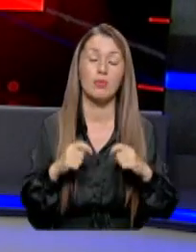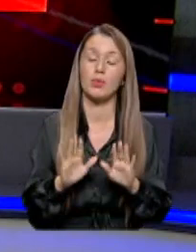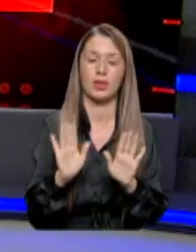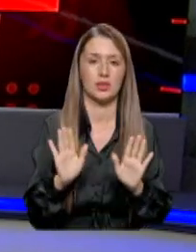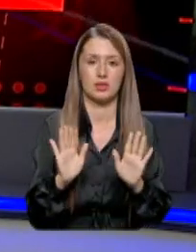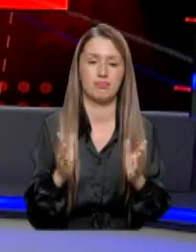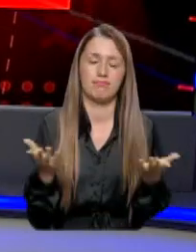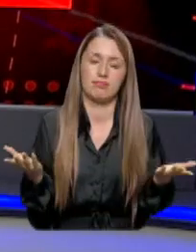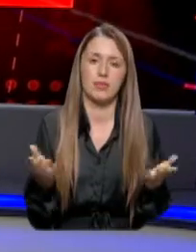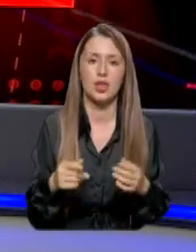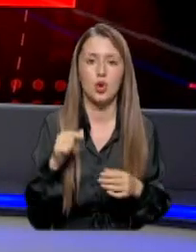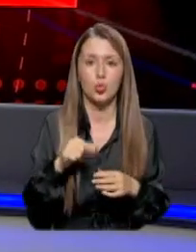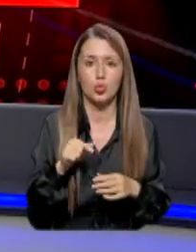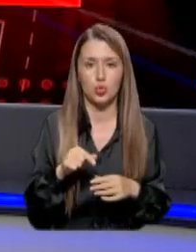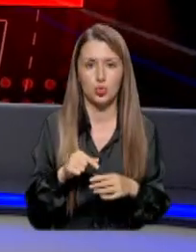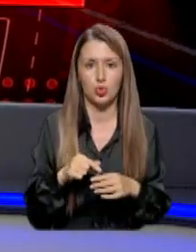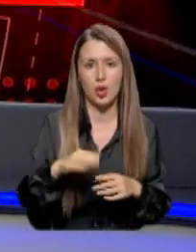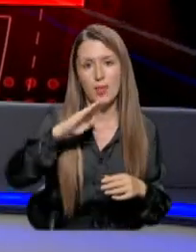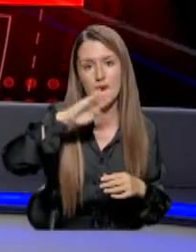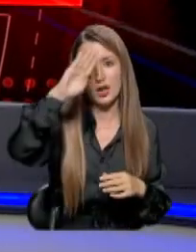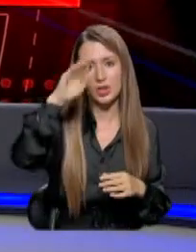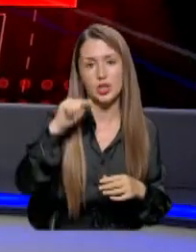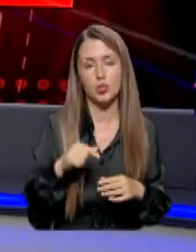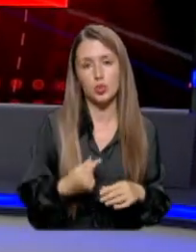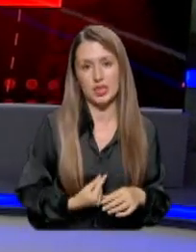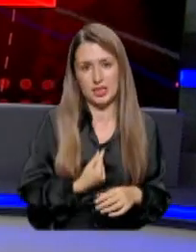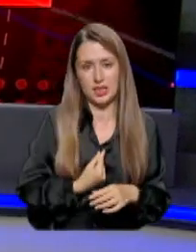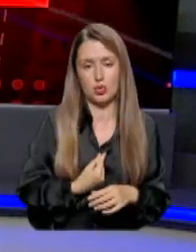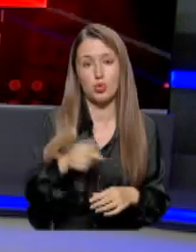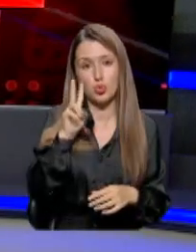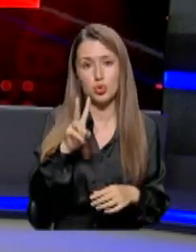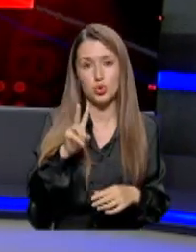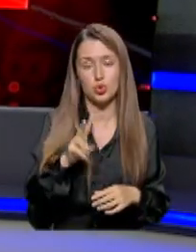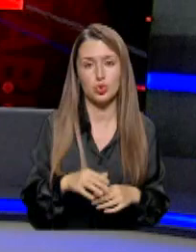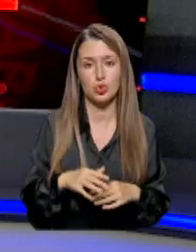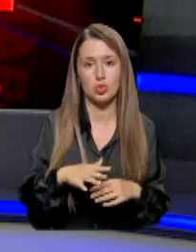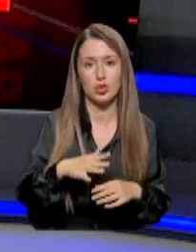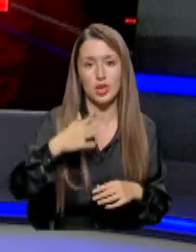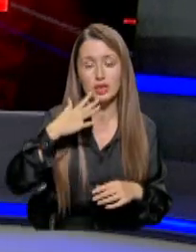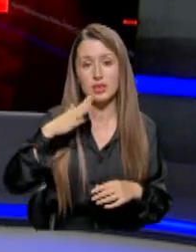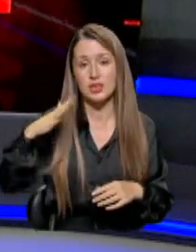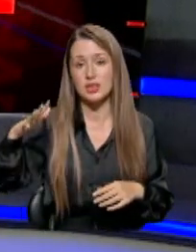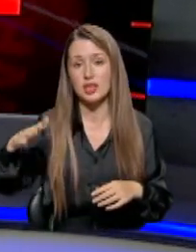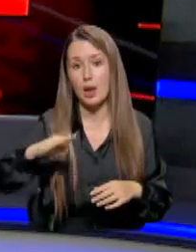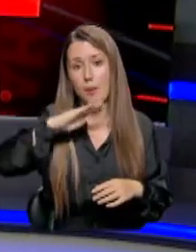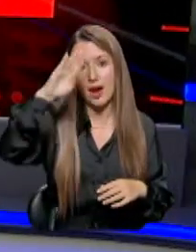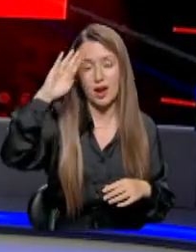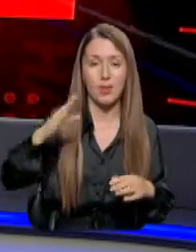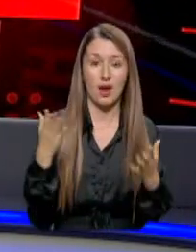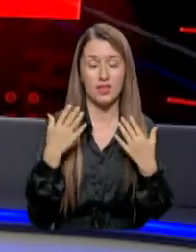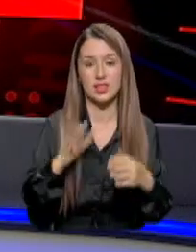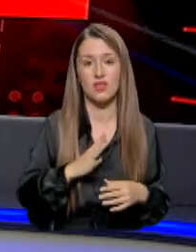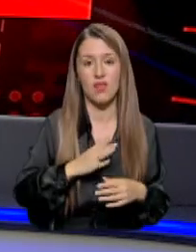sağlayamadı ne yazık ki. Ve bugün bayramda da bunu hissediyoruz, görüyoruz. Sahillerde bayram havası var,